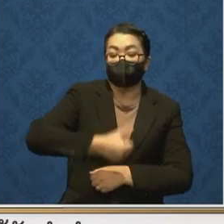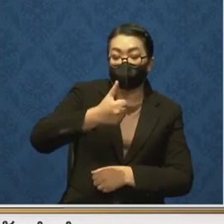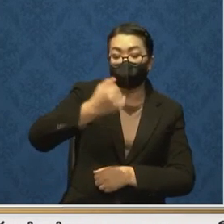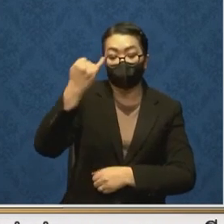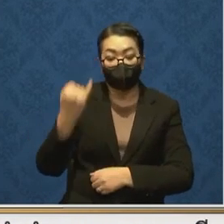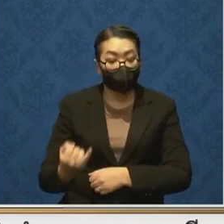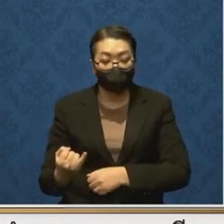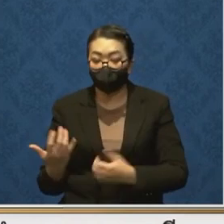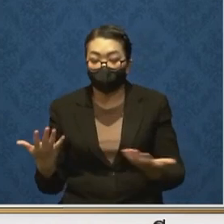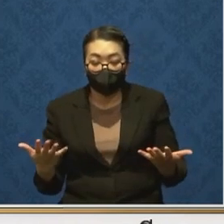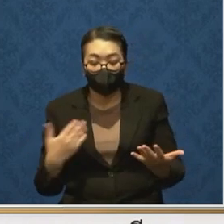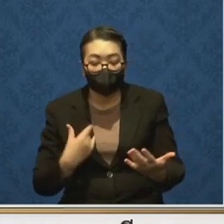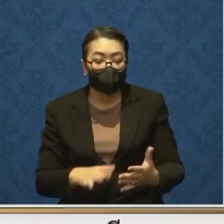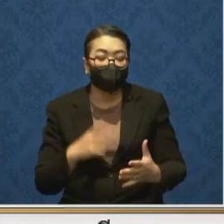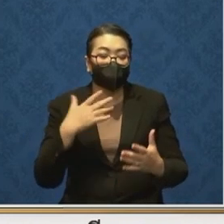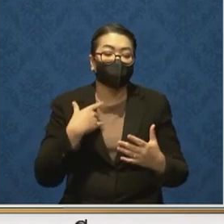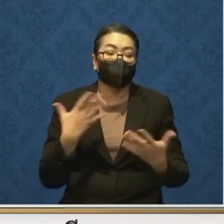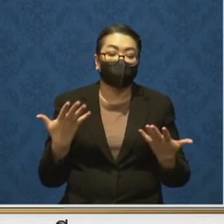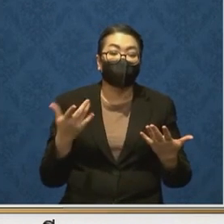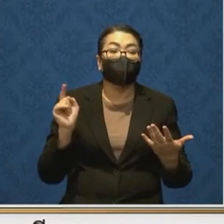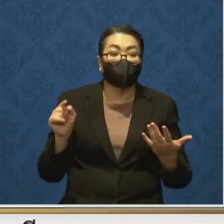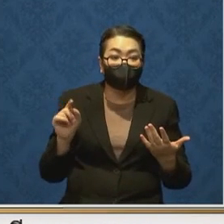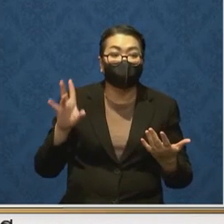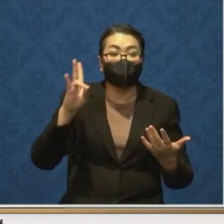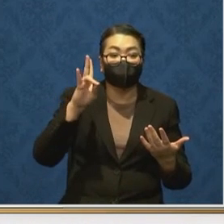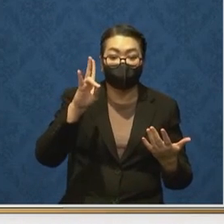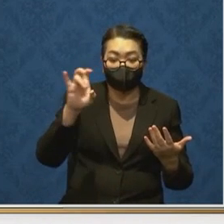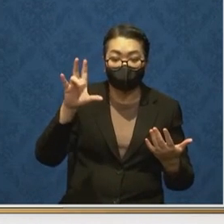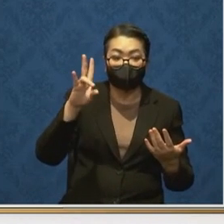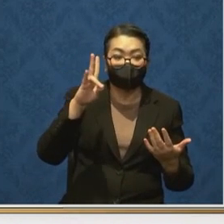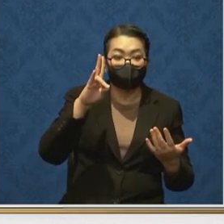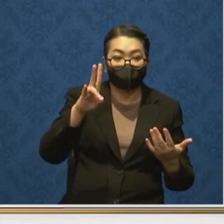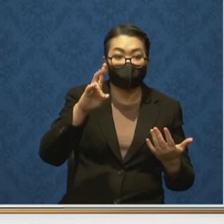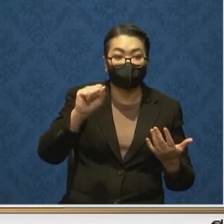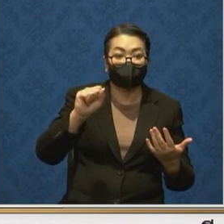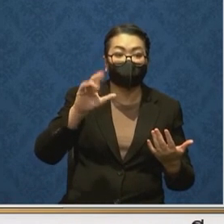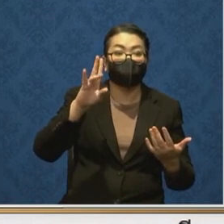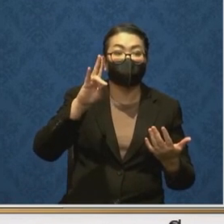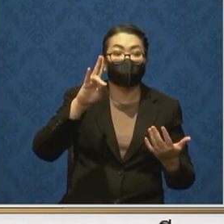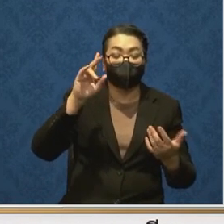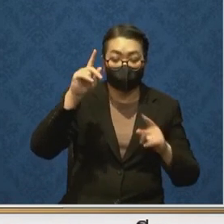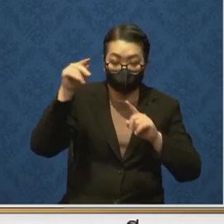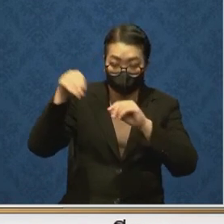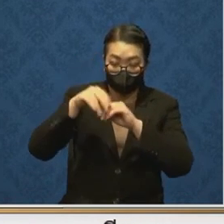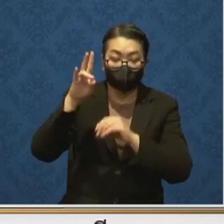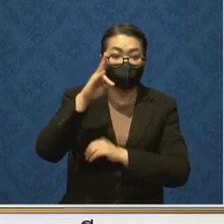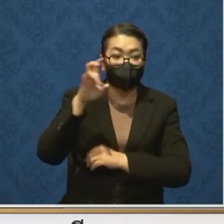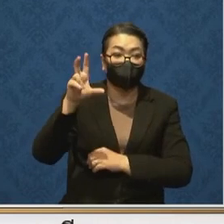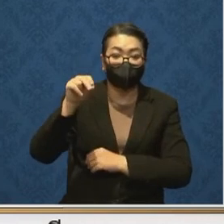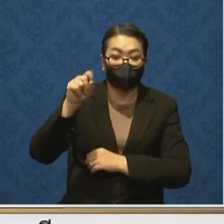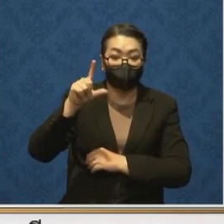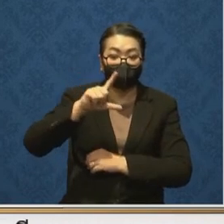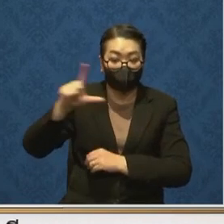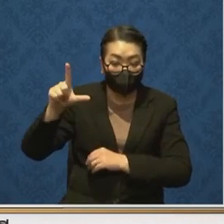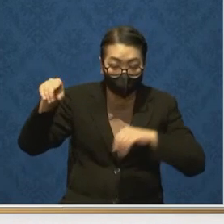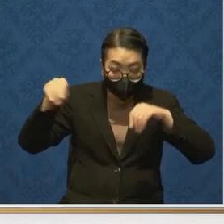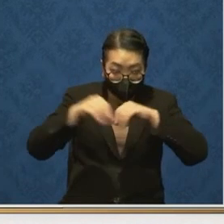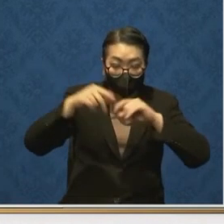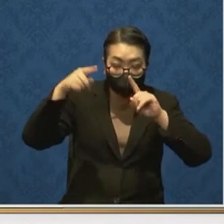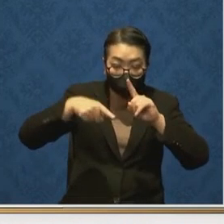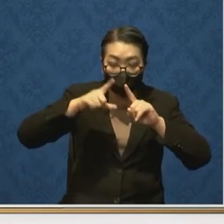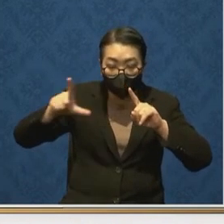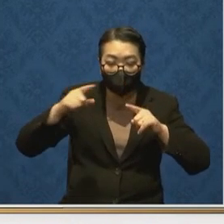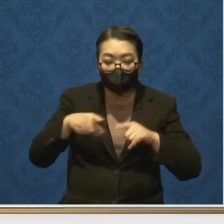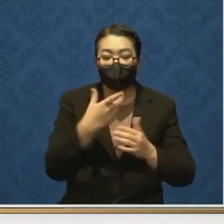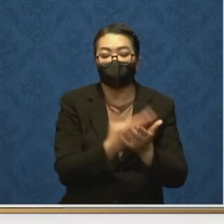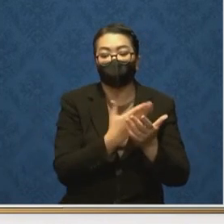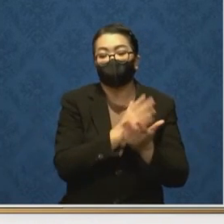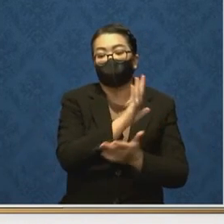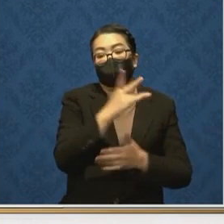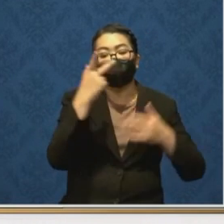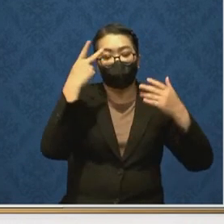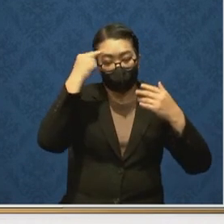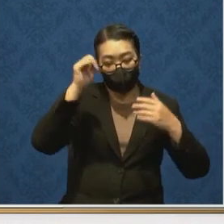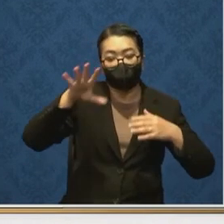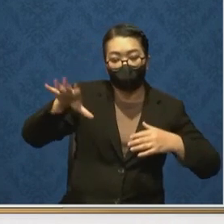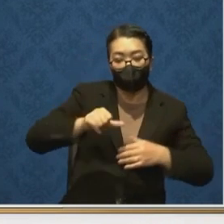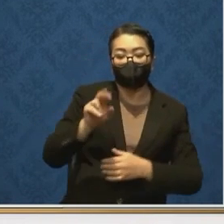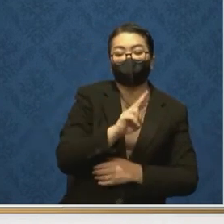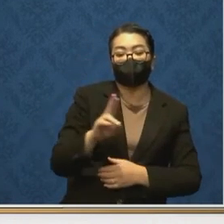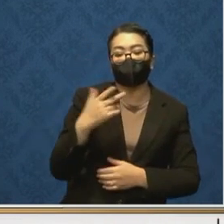บ